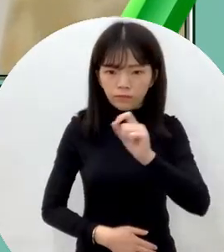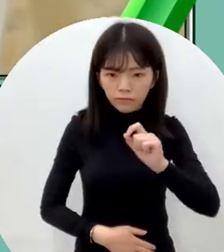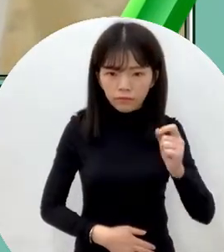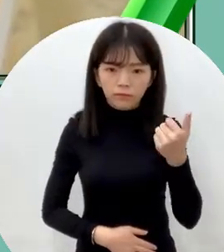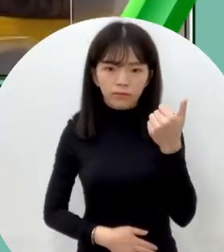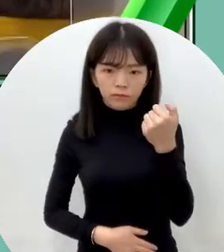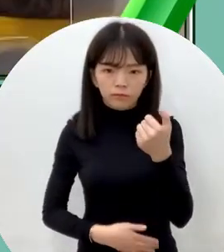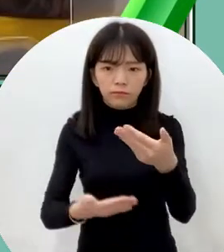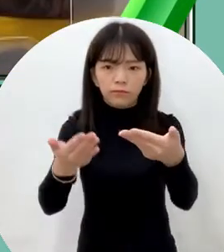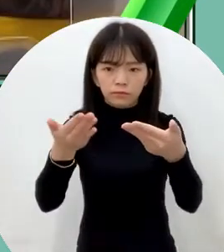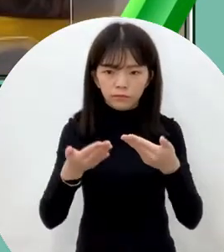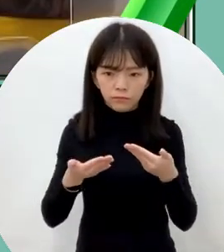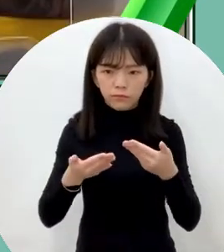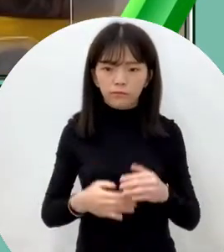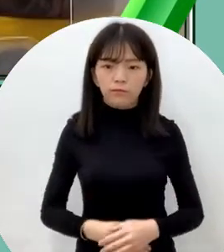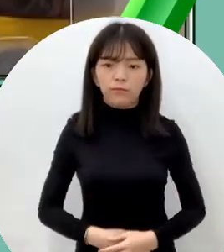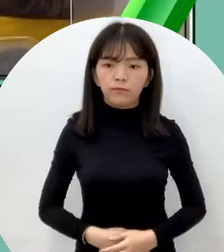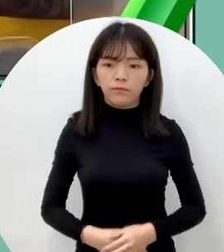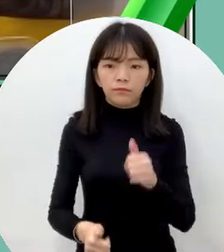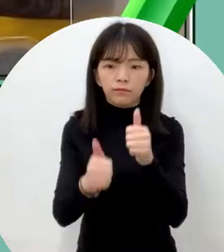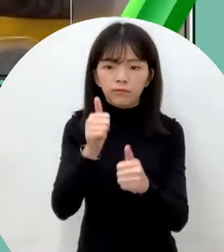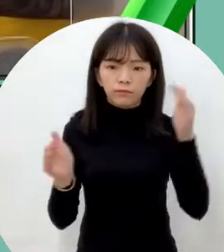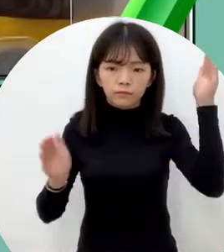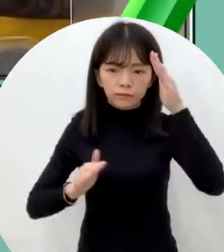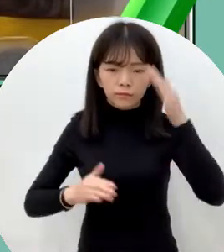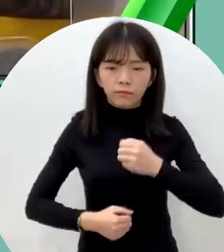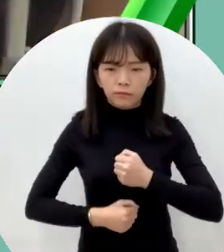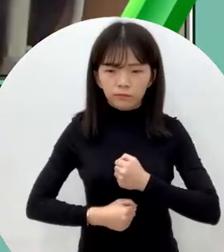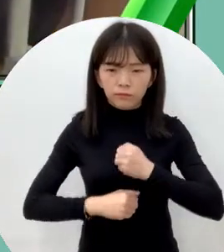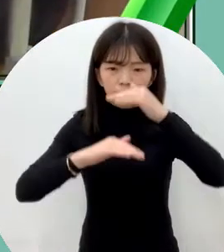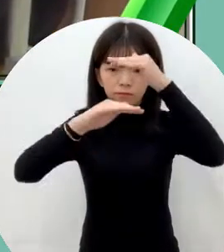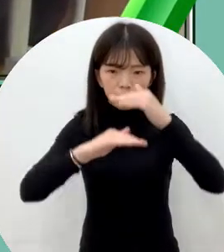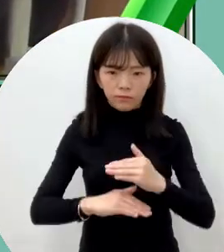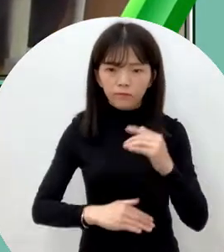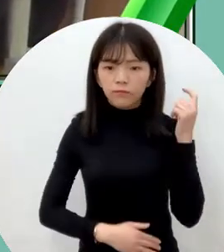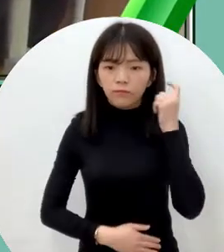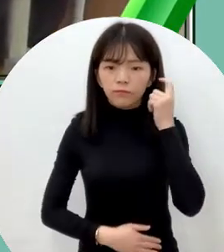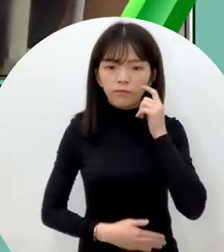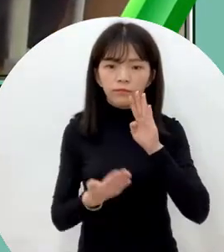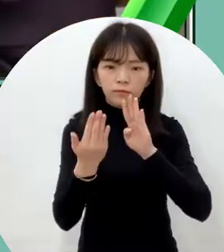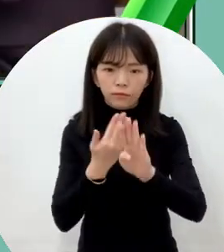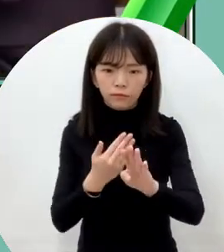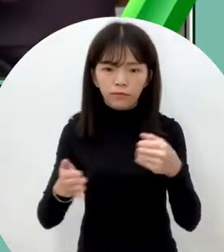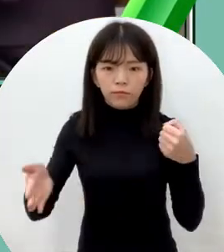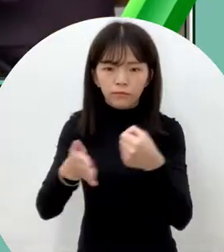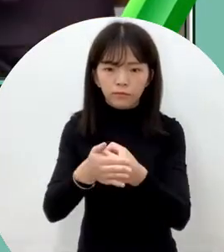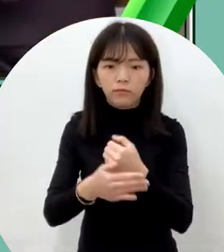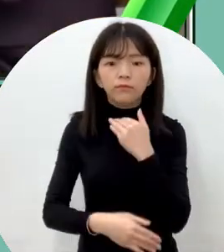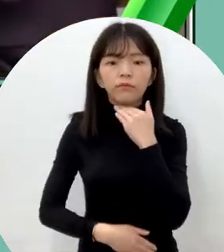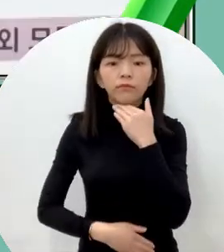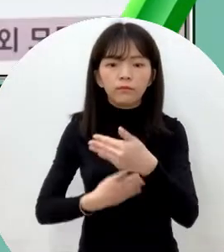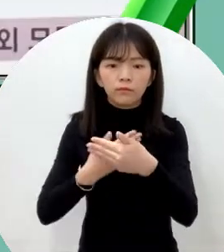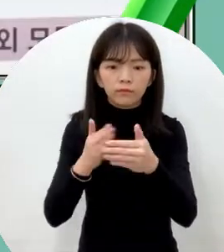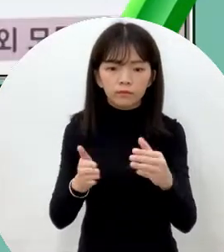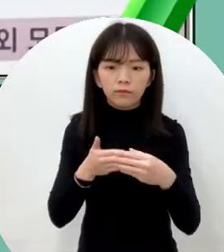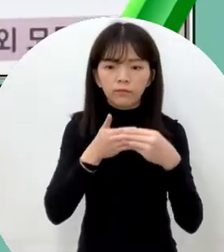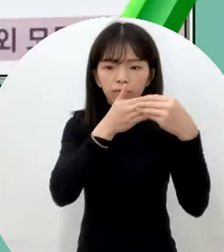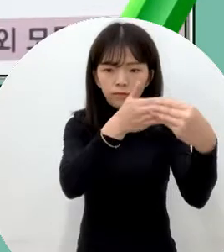샤프를 지급받고 수험생 유의사항을 들은 후 안내에 따라 지정된 대기실로 이동합니다.